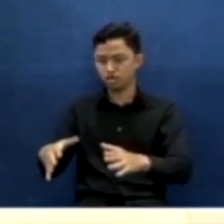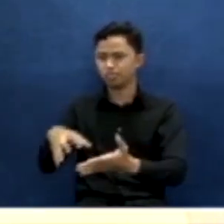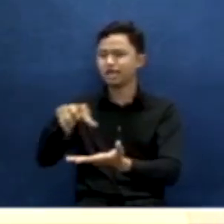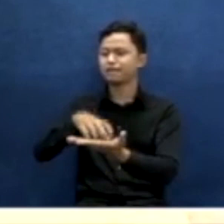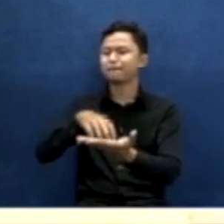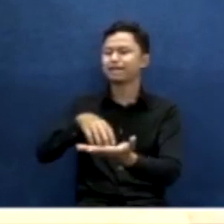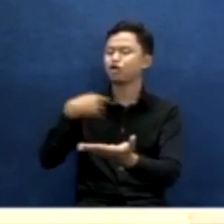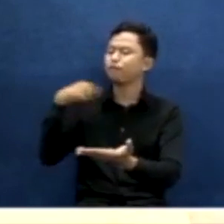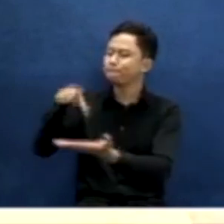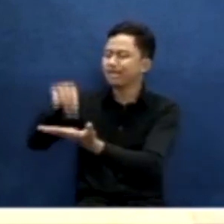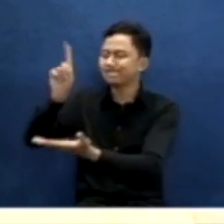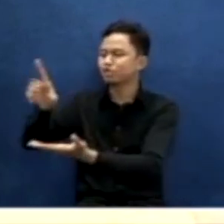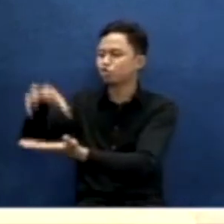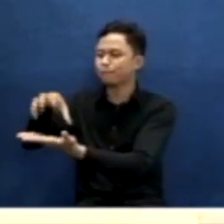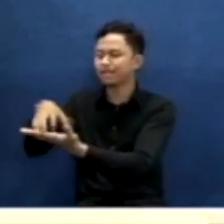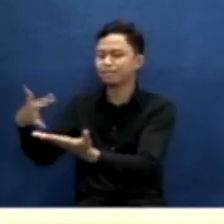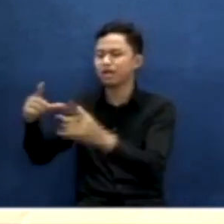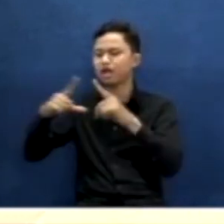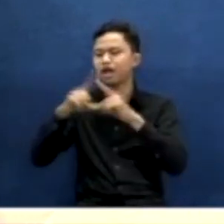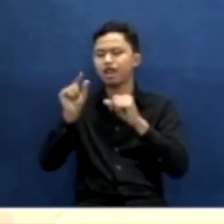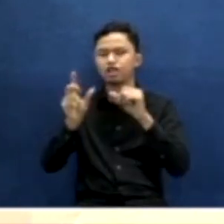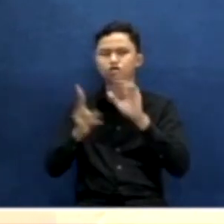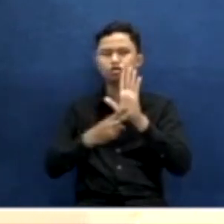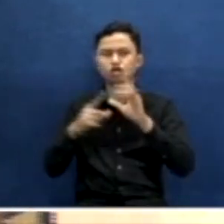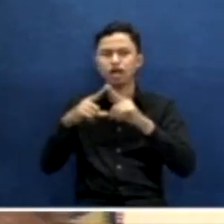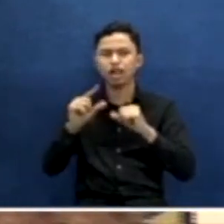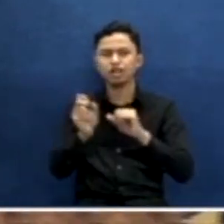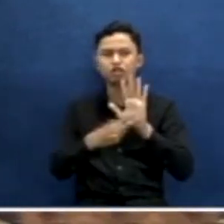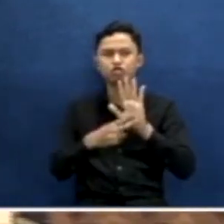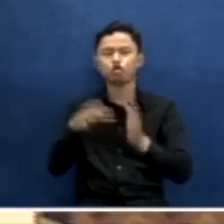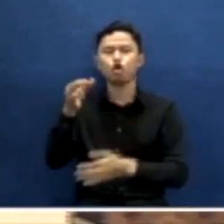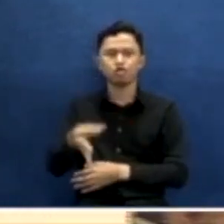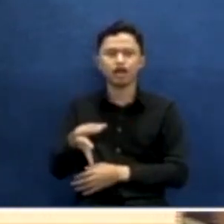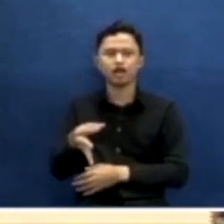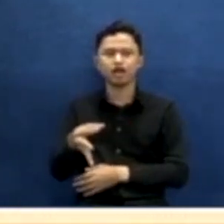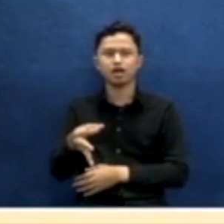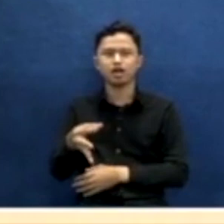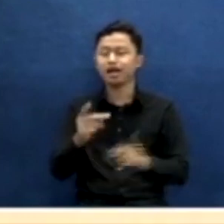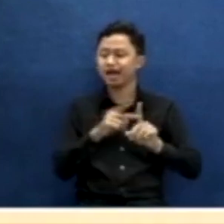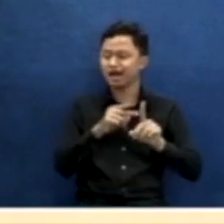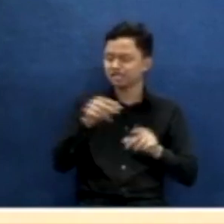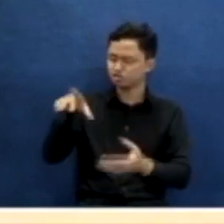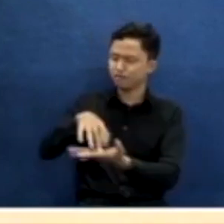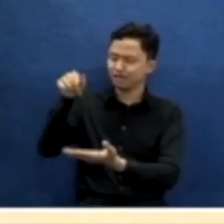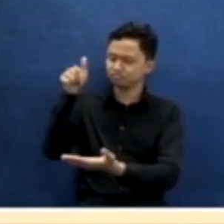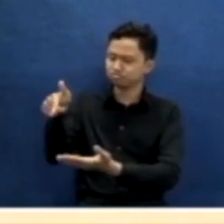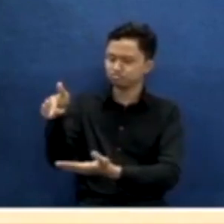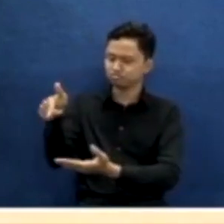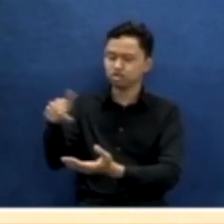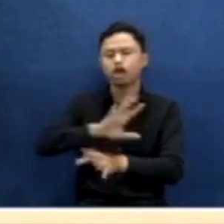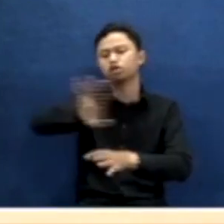sayatunjuk.Adasebuahtempat dialun-alunkotayang telahditunjukolehHajazbinYusufsebagaitempatuntuk